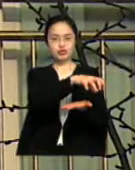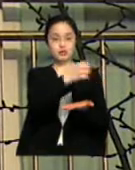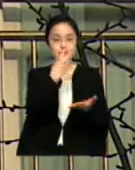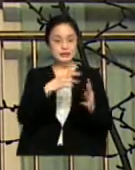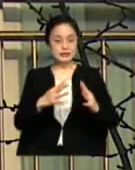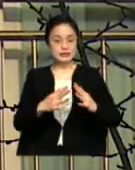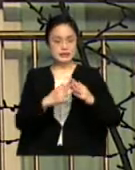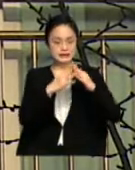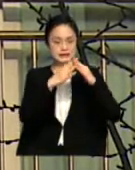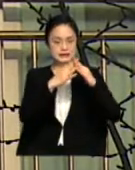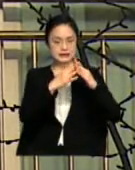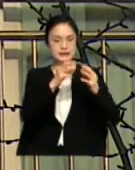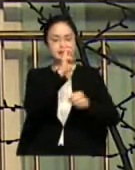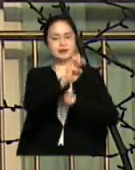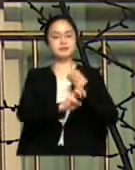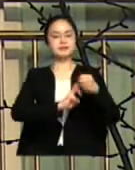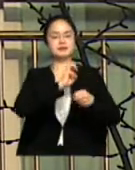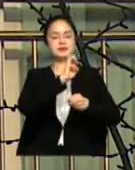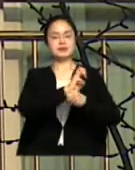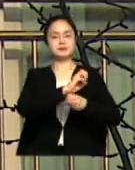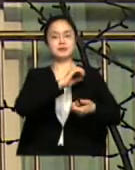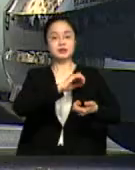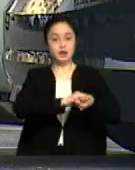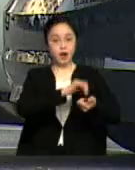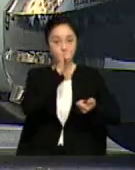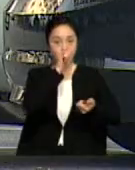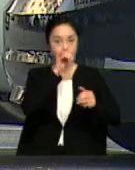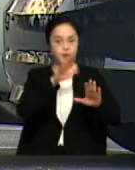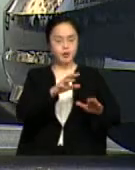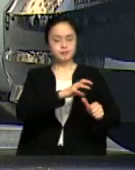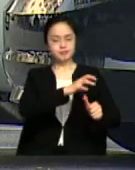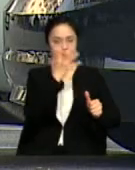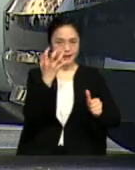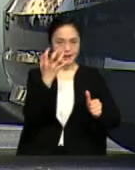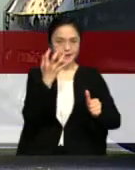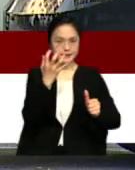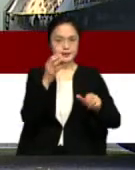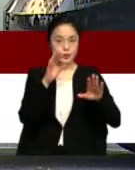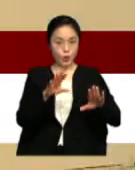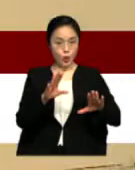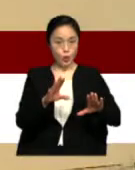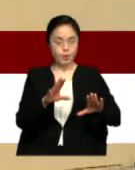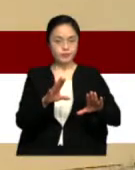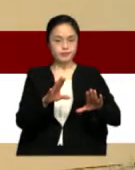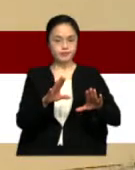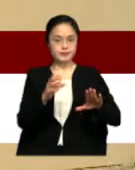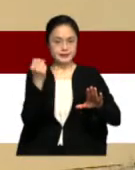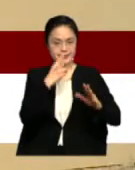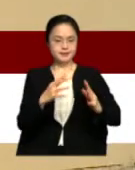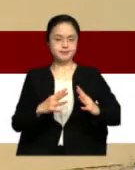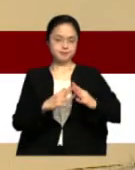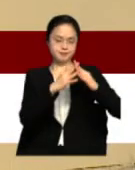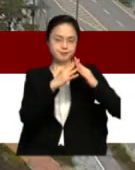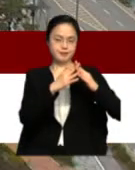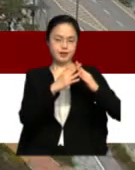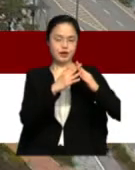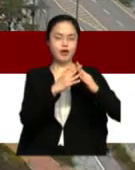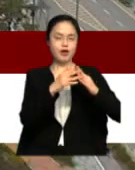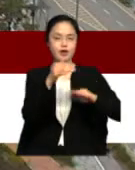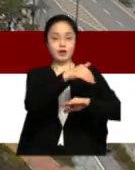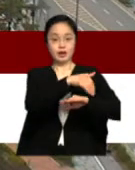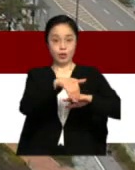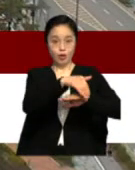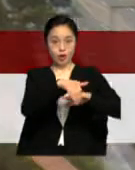주민들은 지난해 부터 재건축을 추진 해왔습니다 올초 안전진단 전 단계인 현지조사 도 바쳤습니다